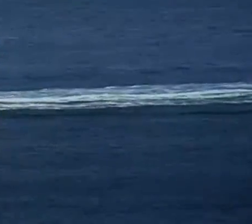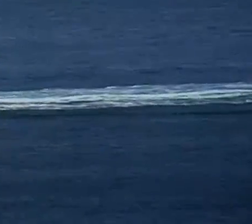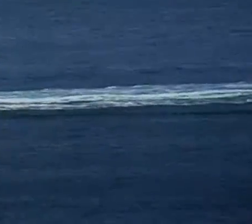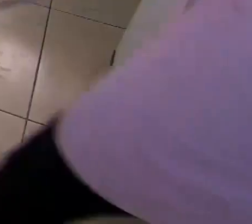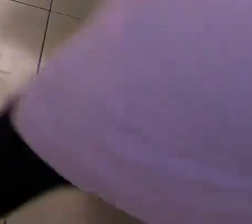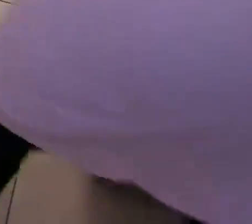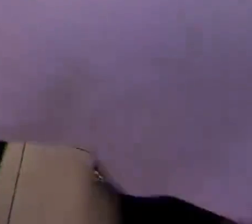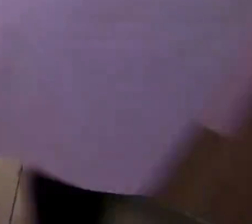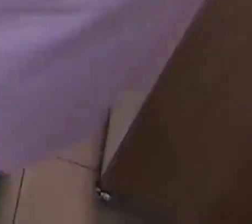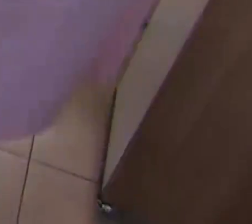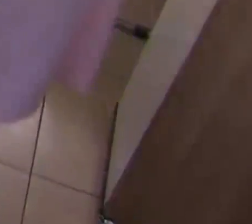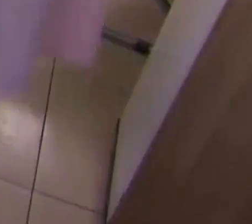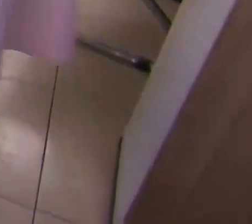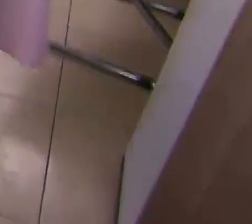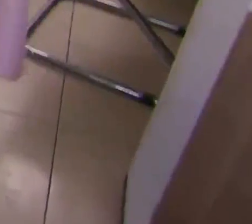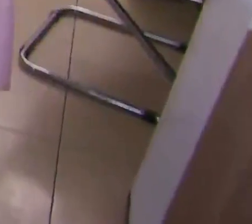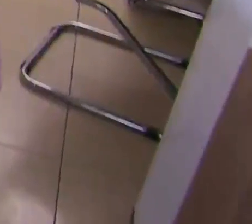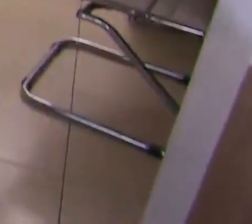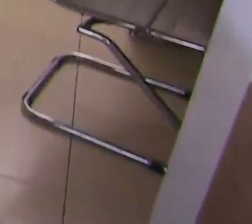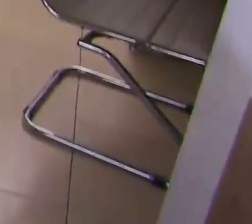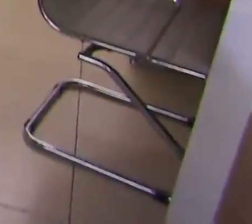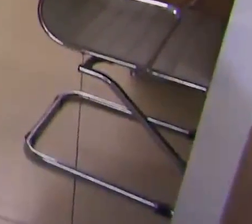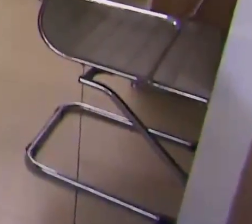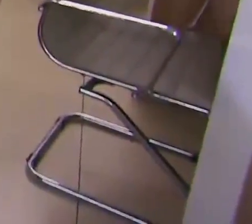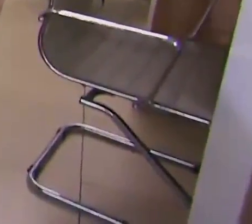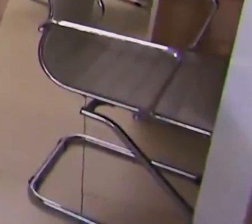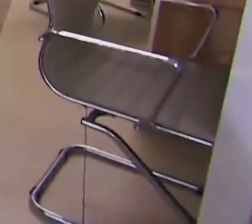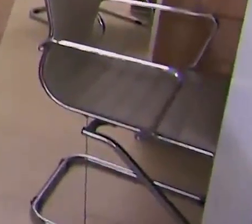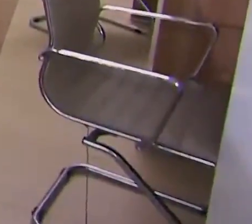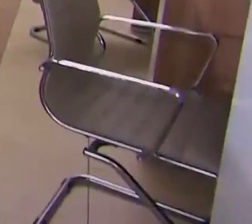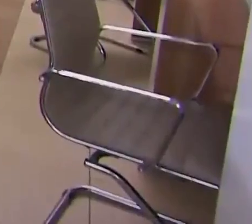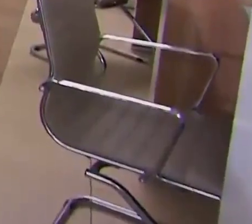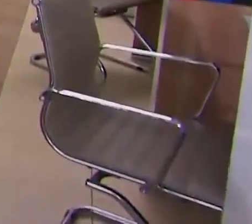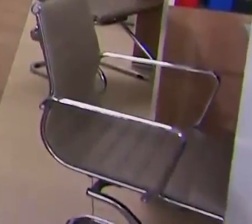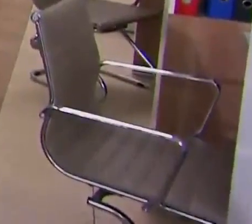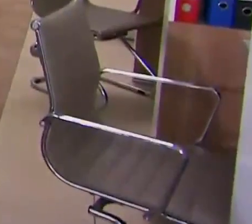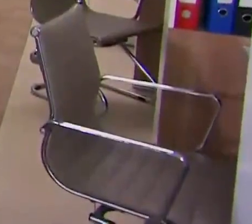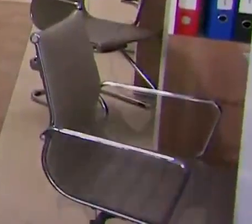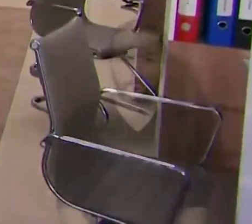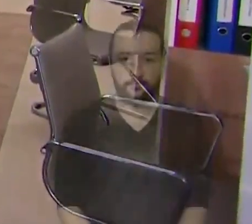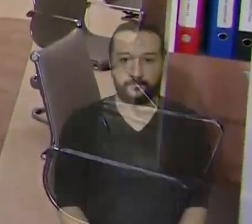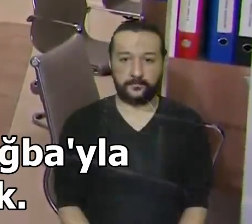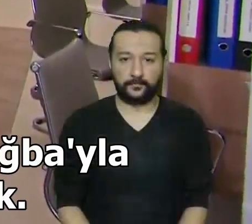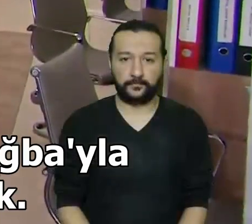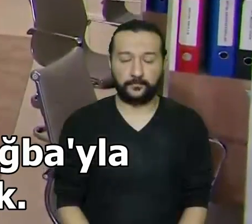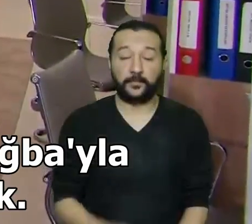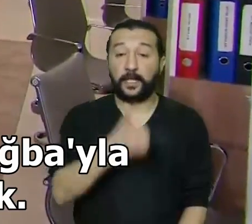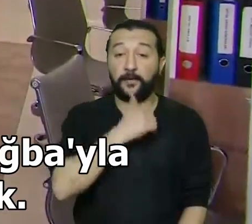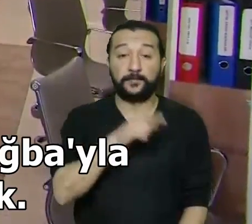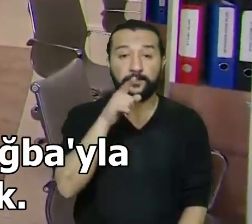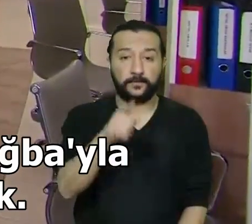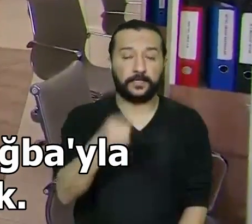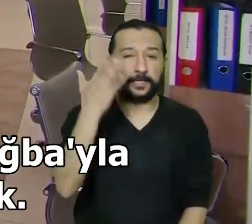Boğaz. İki gün önce yazdı. Bankada pembe önlüklü, başında bere olan bir kadın elinde uzun bir sopanın ucuna takılmış paspasla yerleri siliyor.